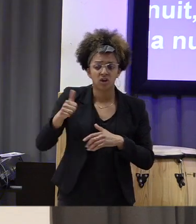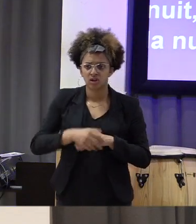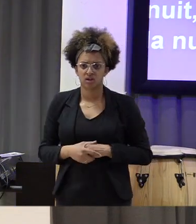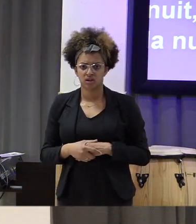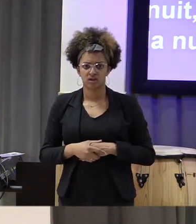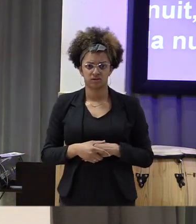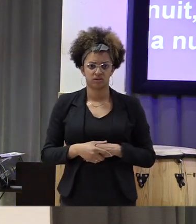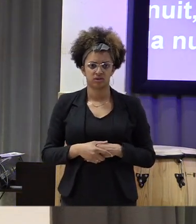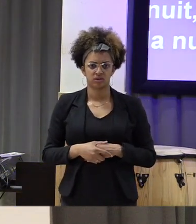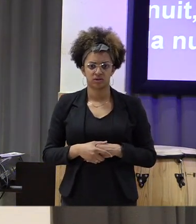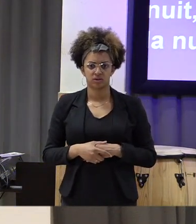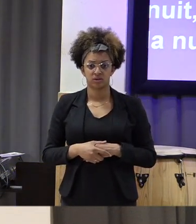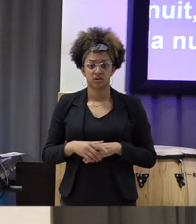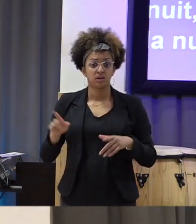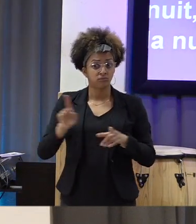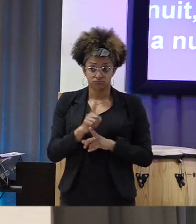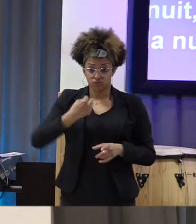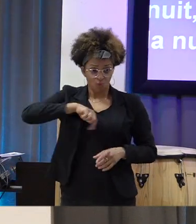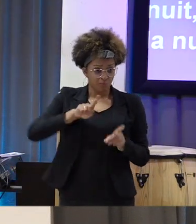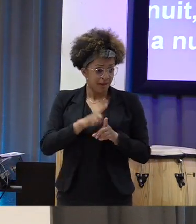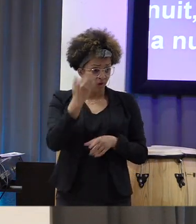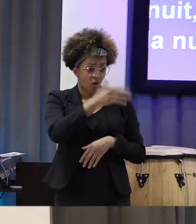qui pourrions dormir comme les autres.